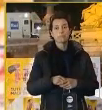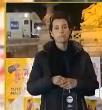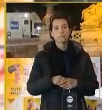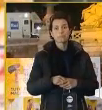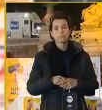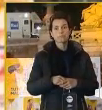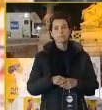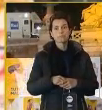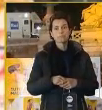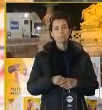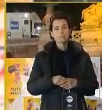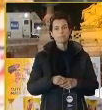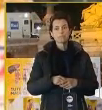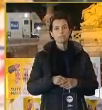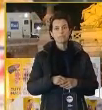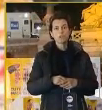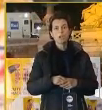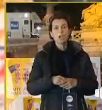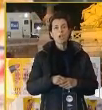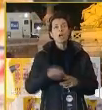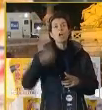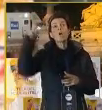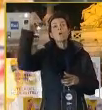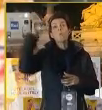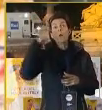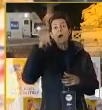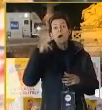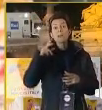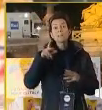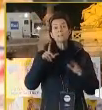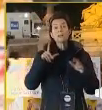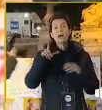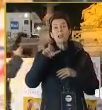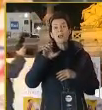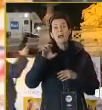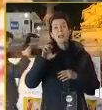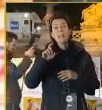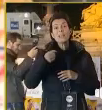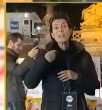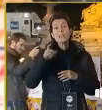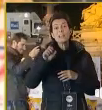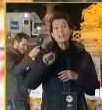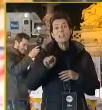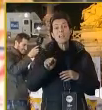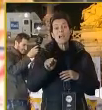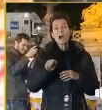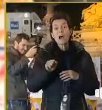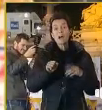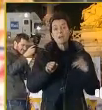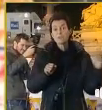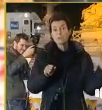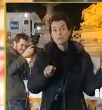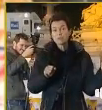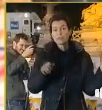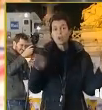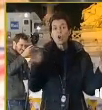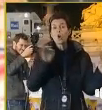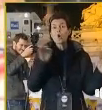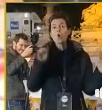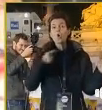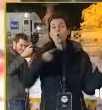guardando la Lega o noi, ma vediamo,